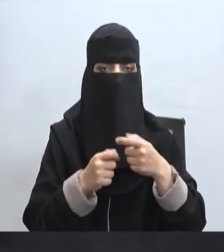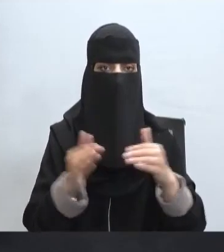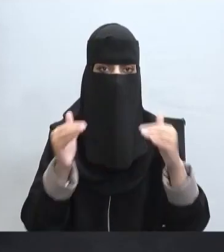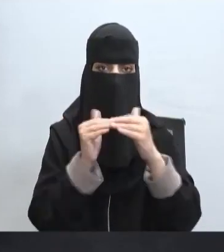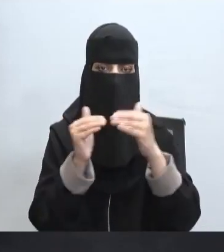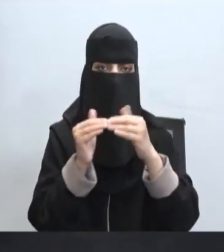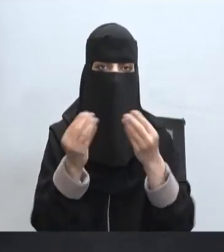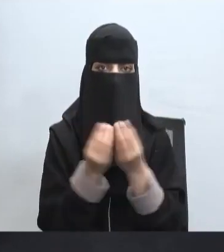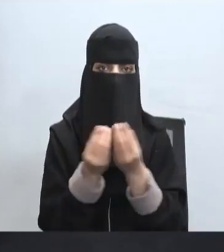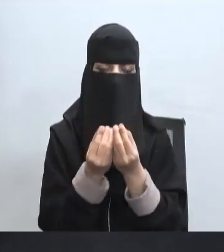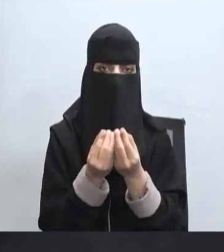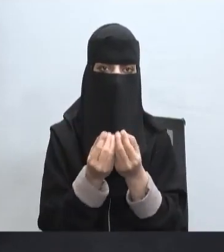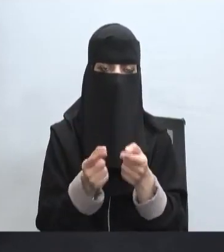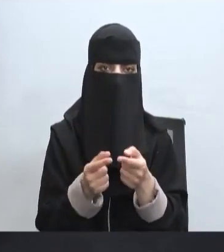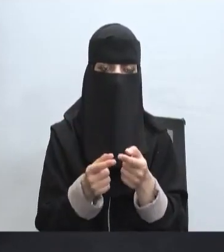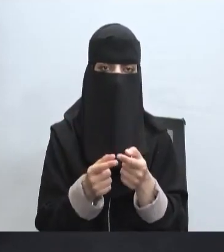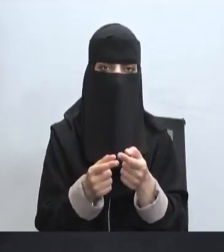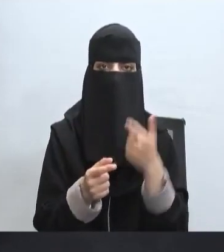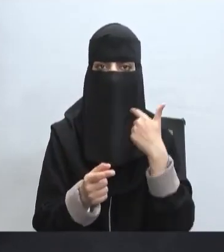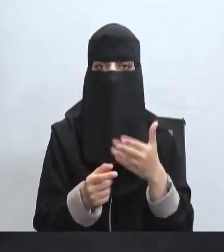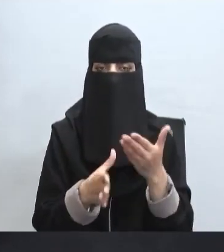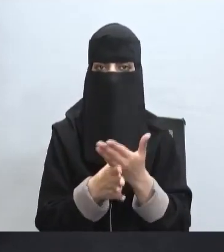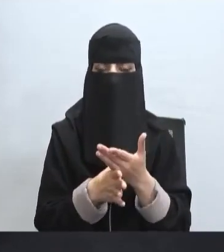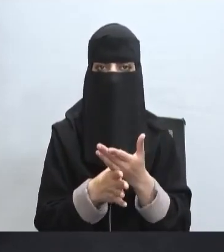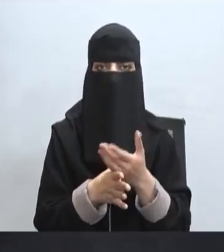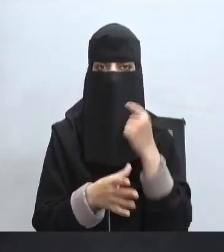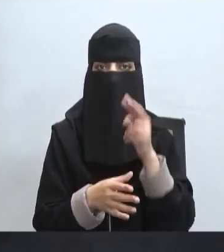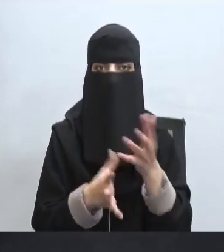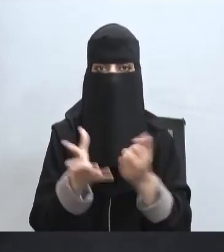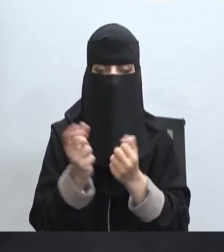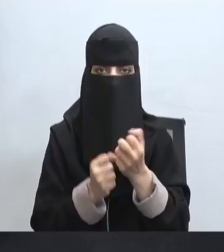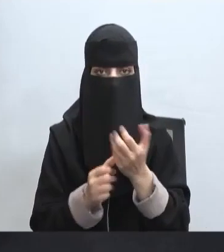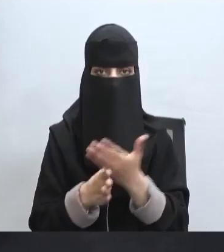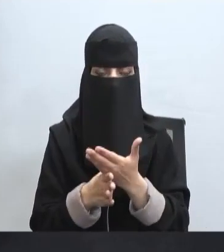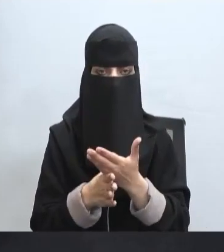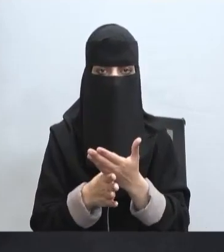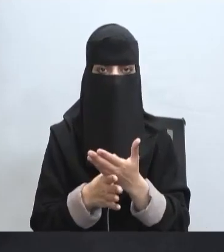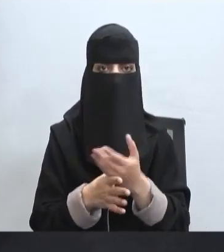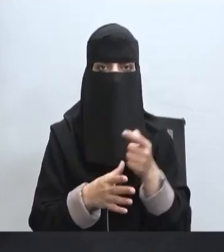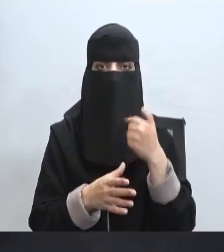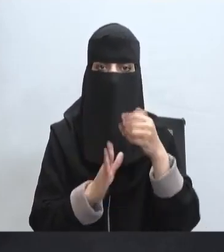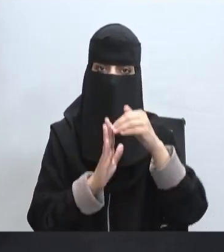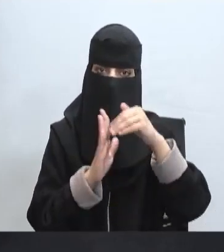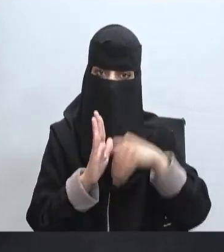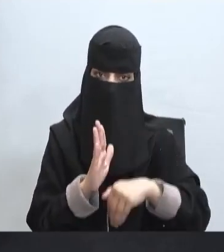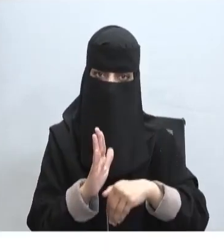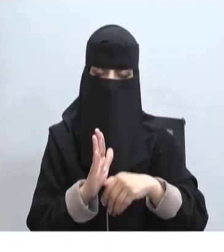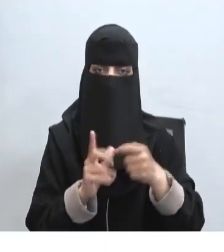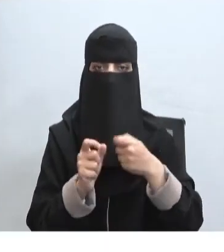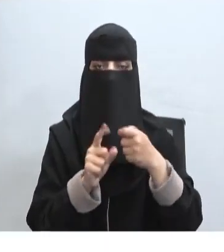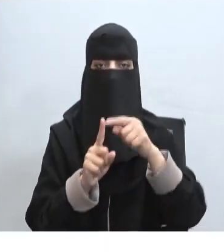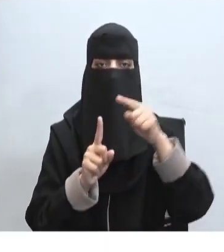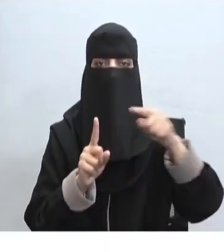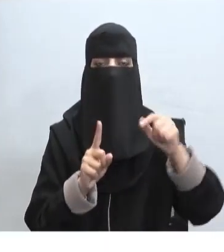تتعادل مع الخسائر التي ربما حصلت لك جراء انخفاض تلك